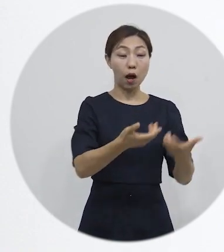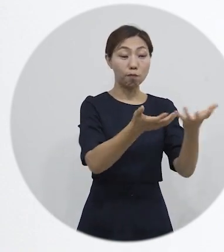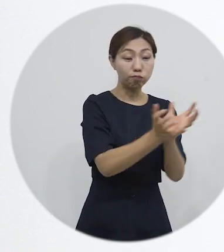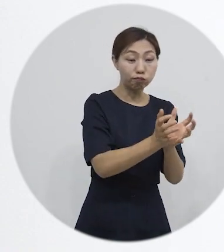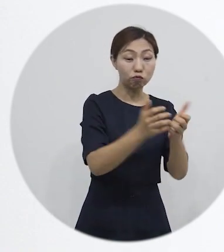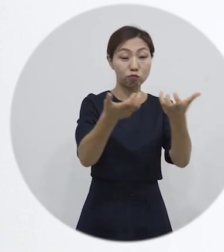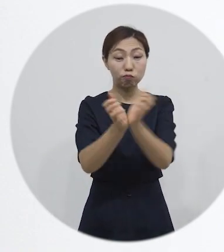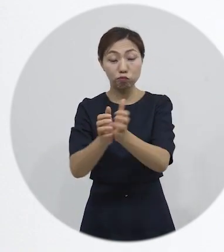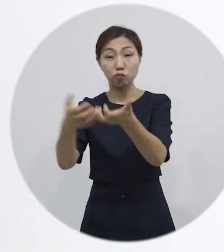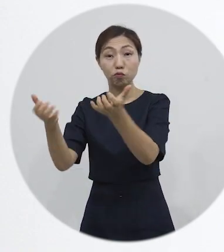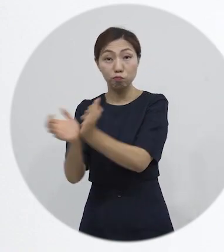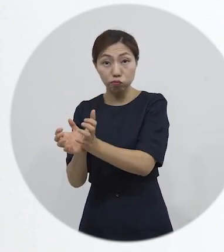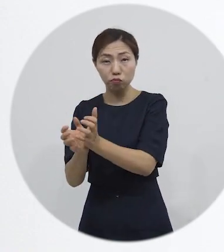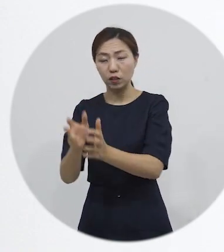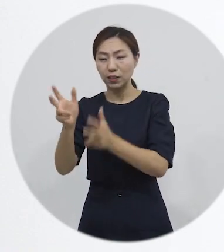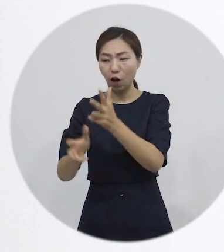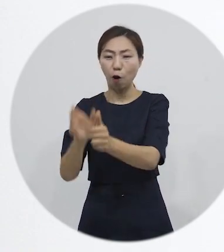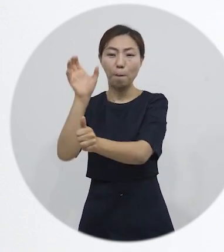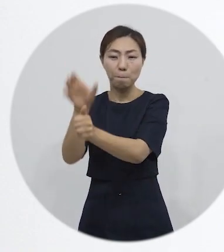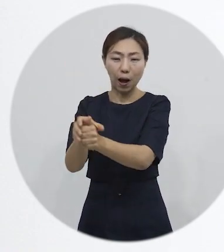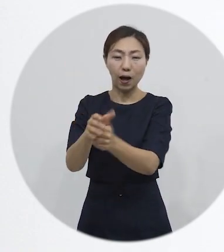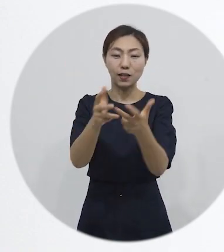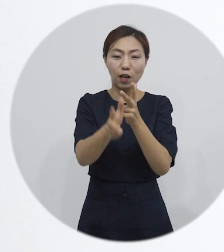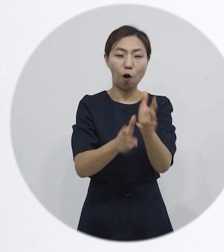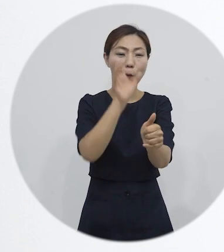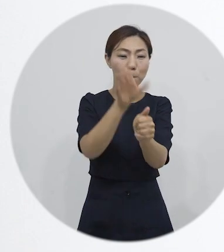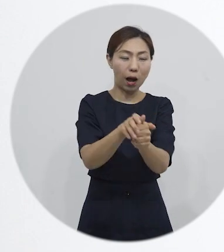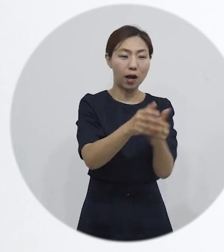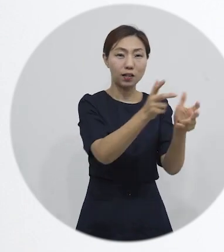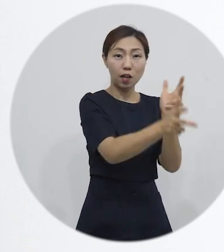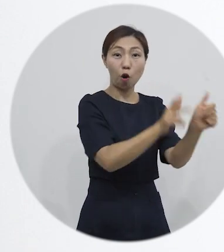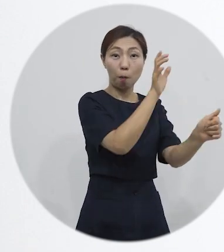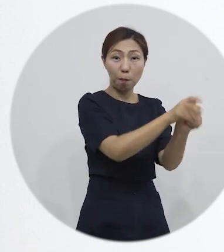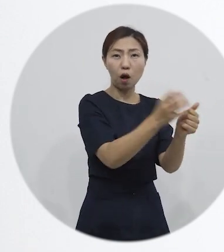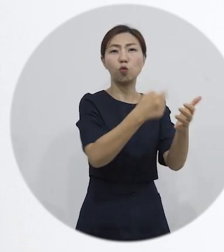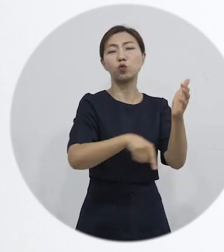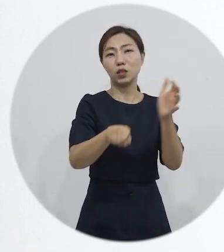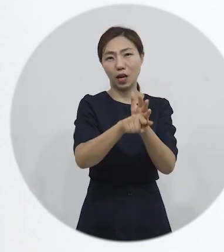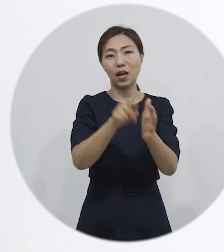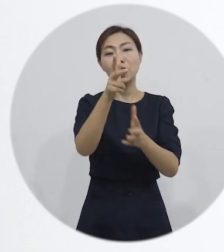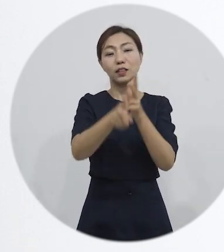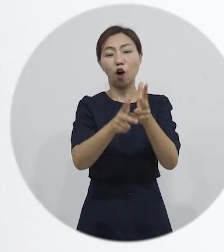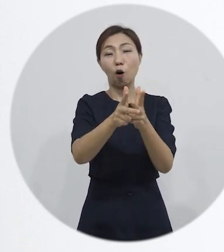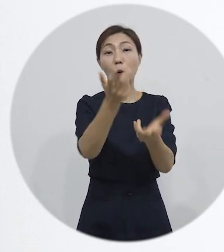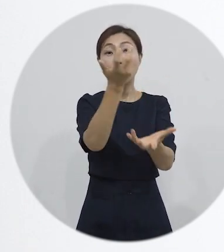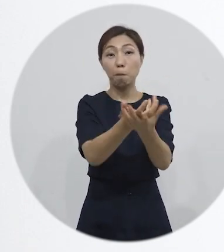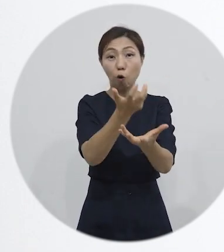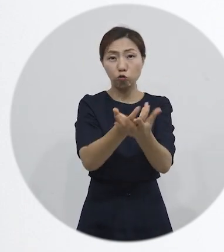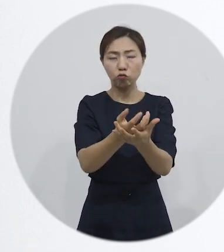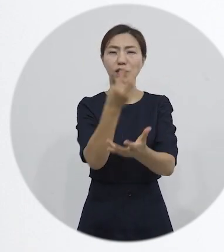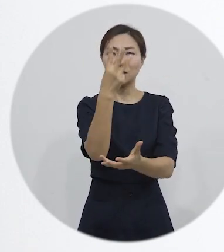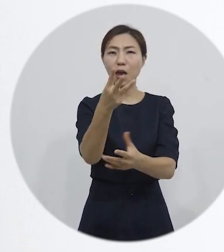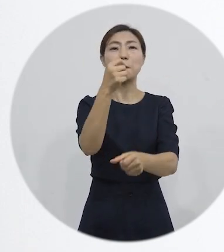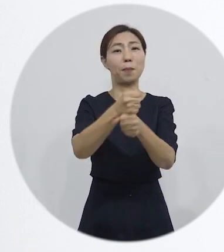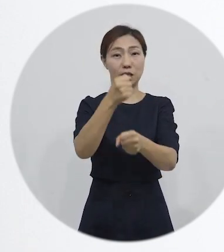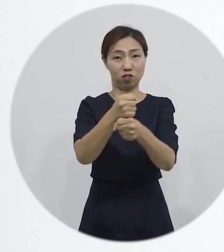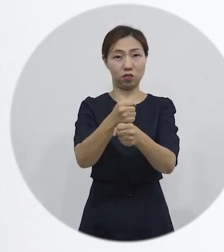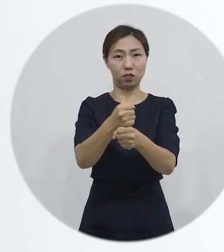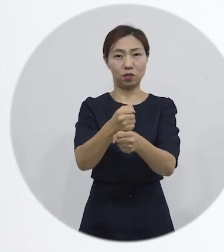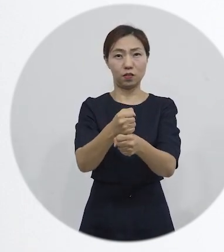부서에서 개별 사업으로 할 수 있도록 다 이렇게 분리해 주는 것이 훨씬 더 좋습니다. 그래서